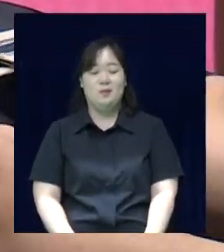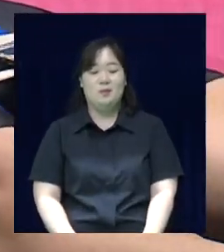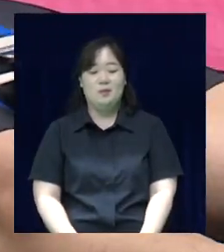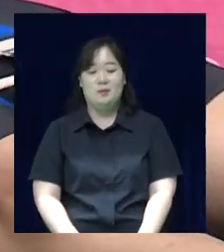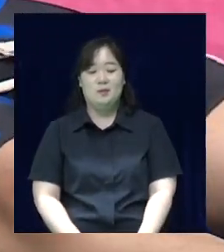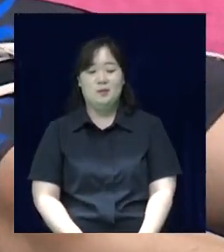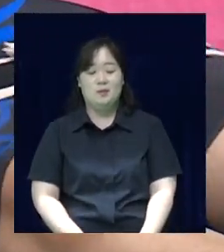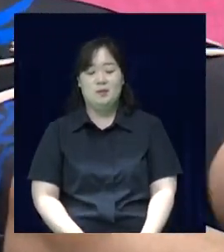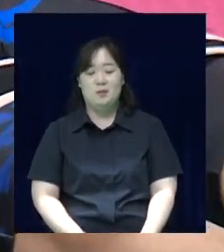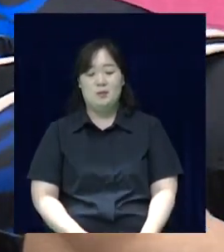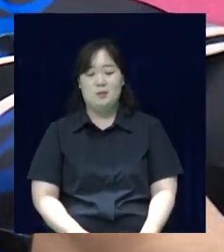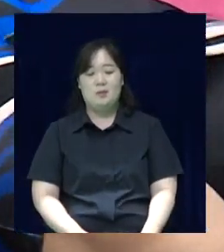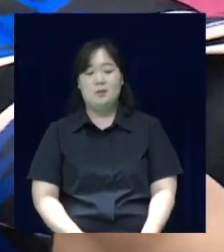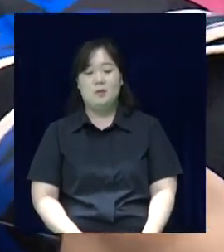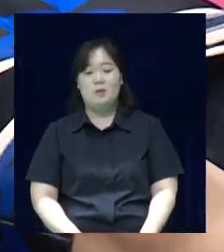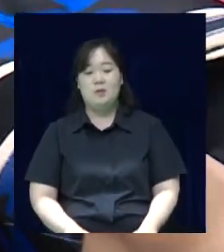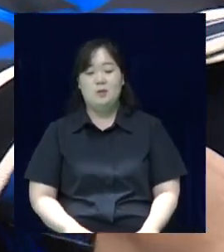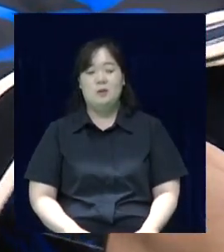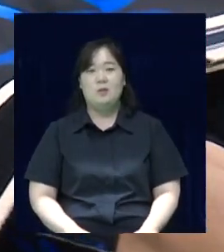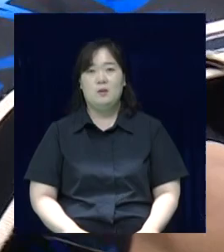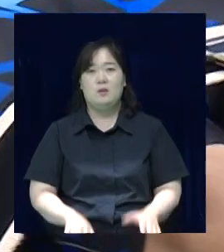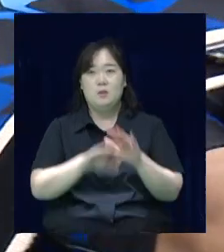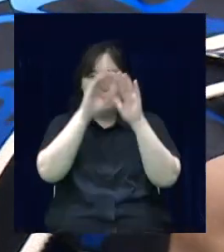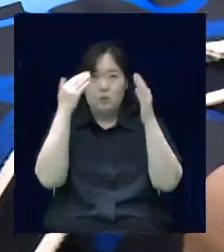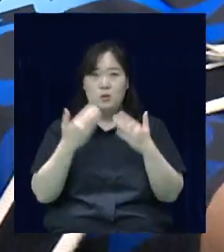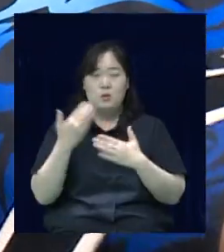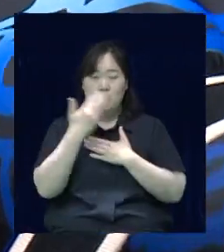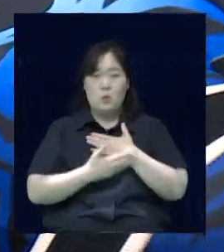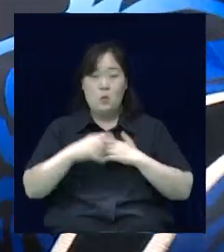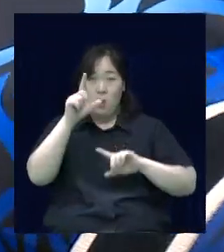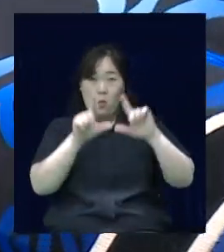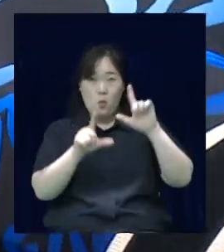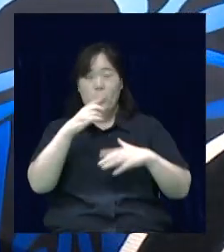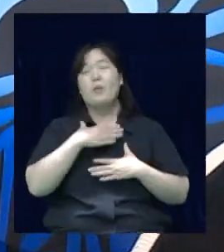선수가 1차에 비해서 점차적으로 자세가 안정되고 있습니다.